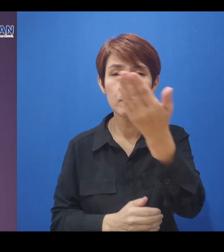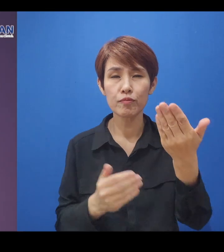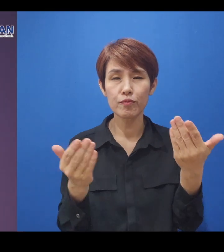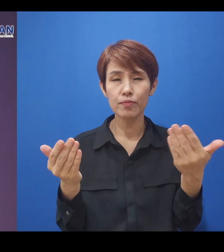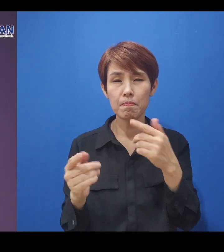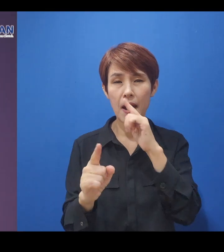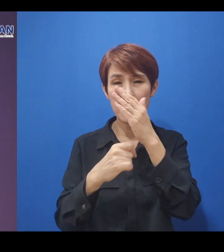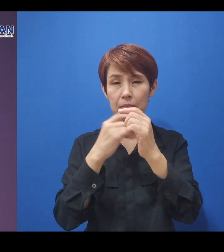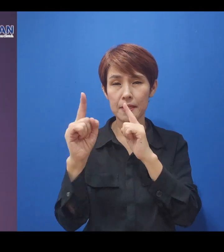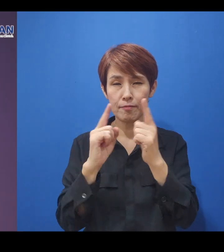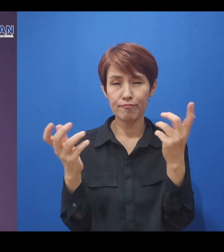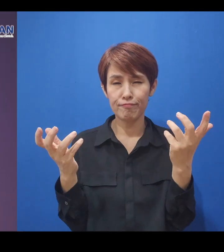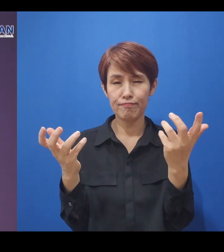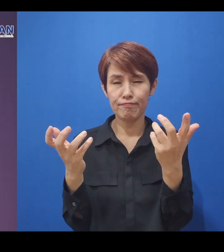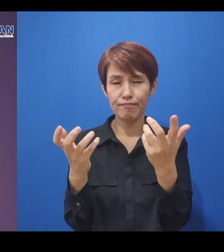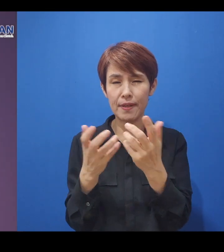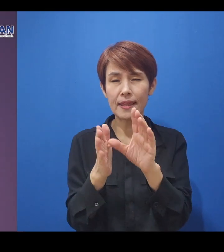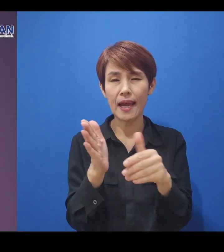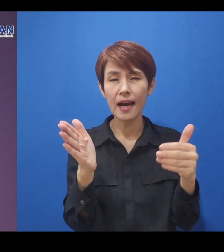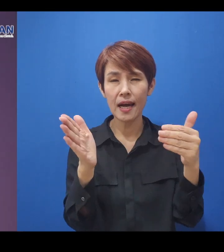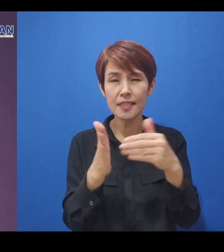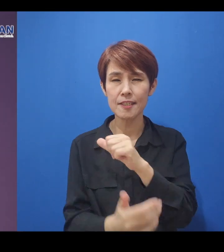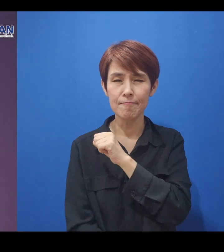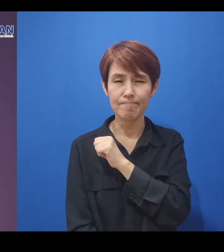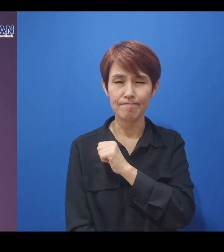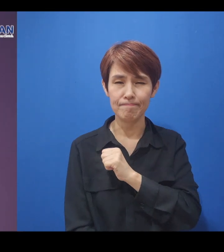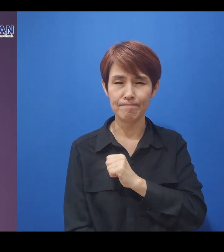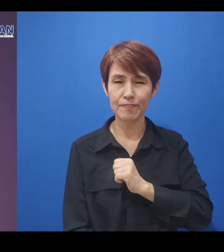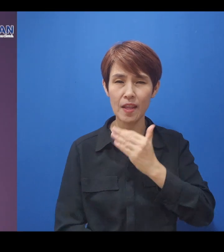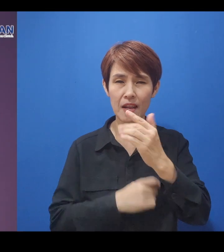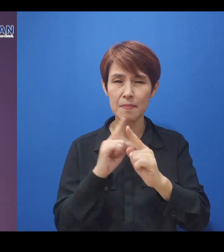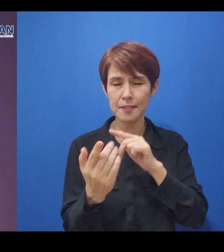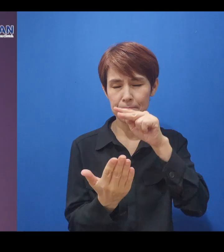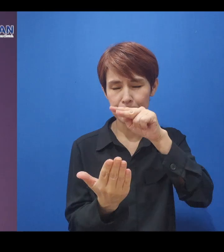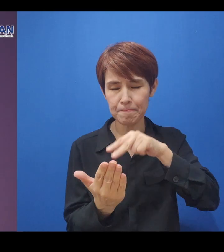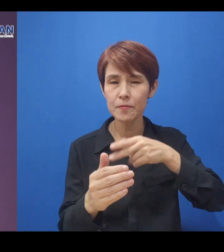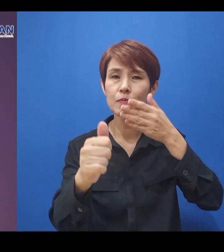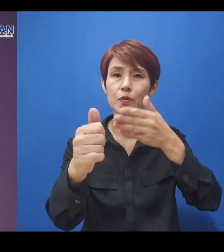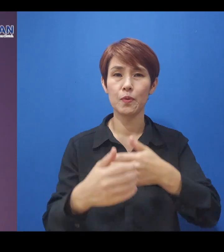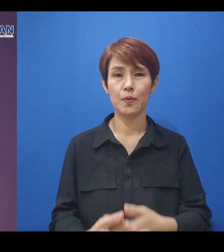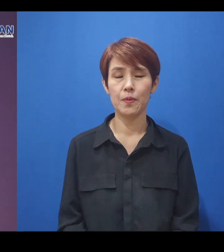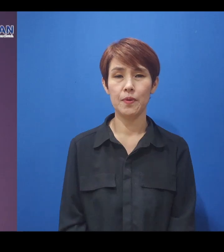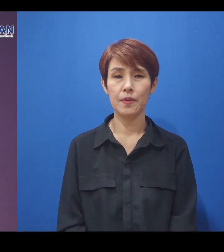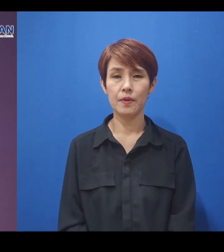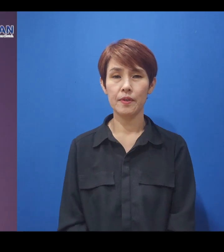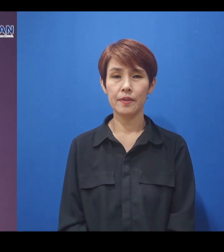충만해질 때까지 말씀 앞에 앉아 계시면 좋겠습니다.